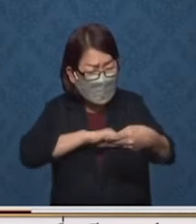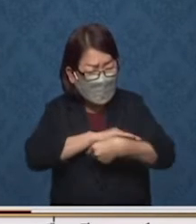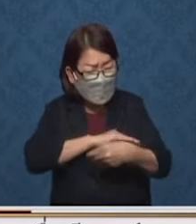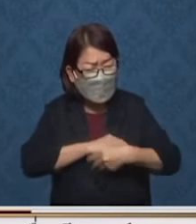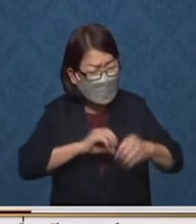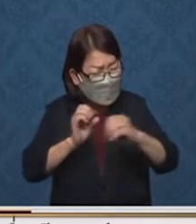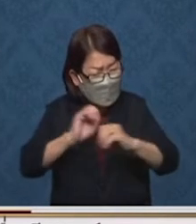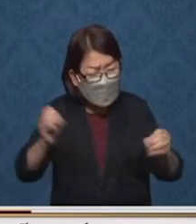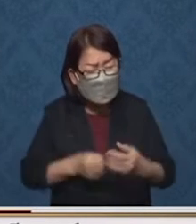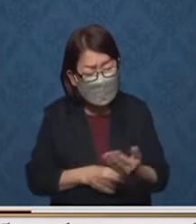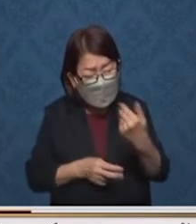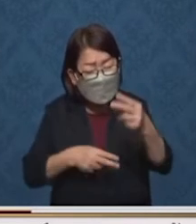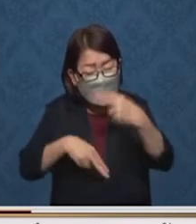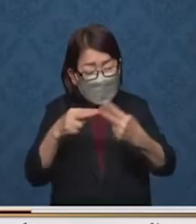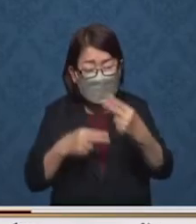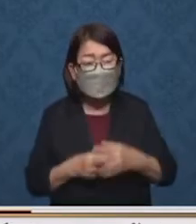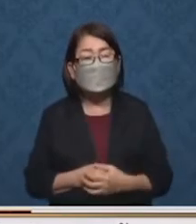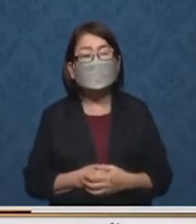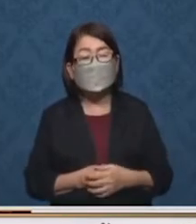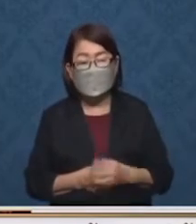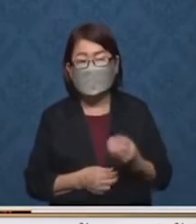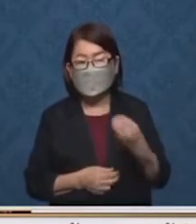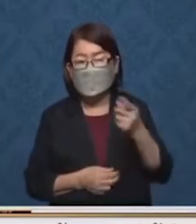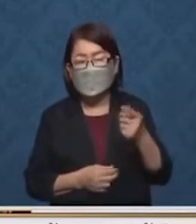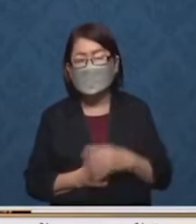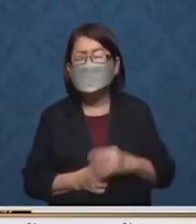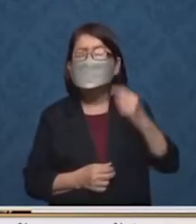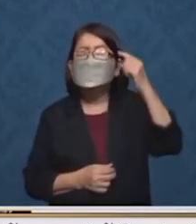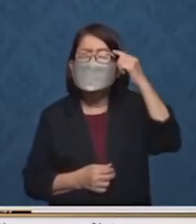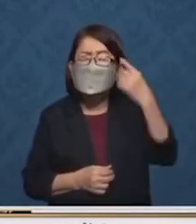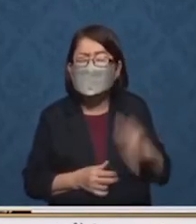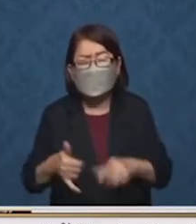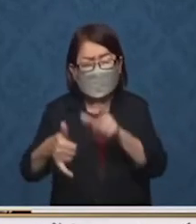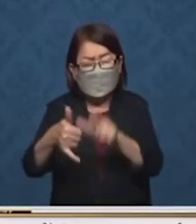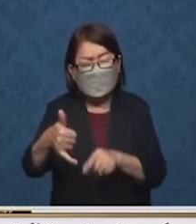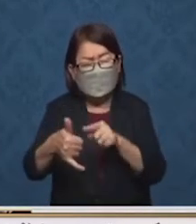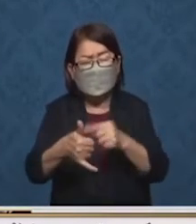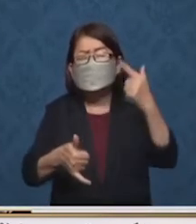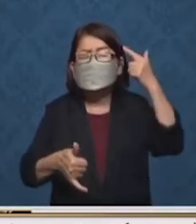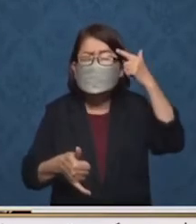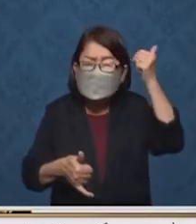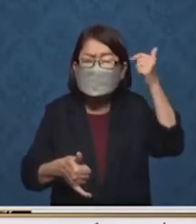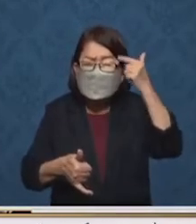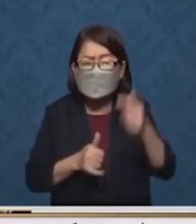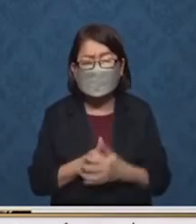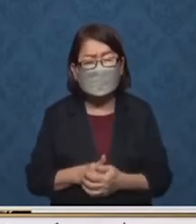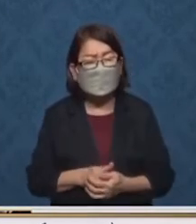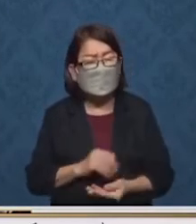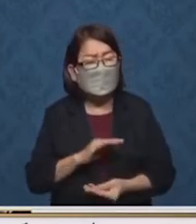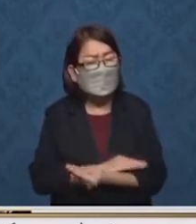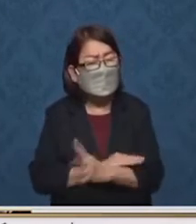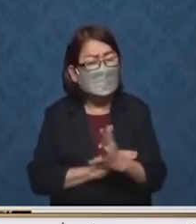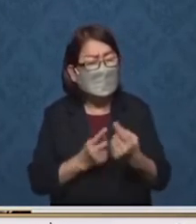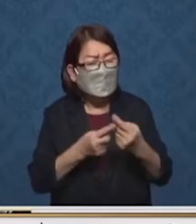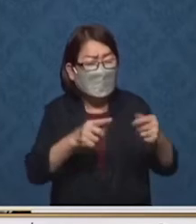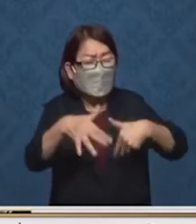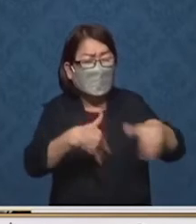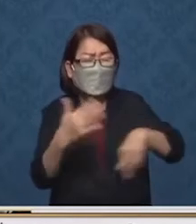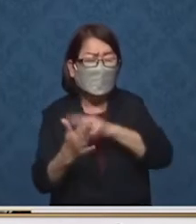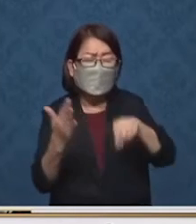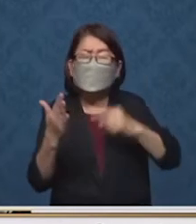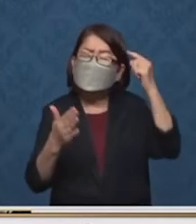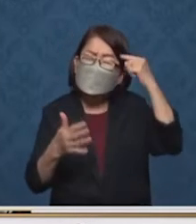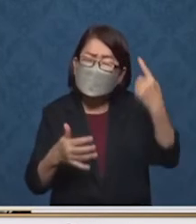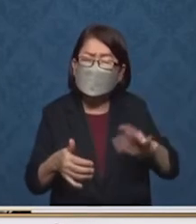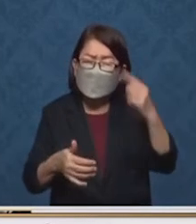แน่นอนครับมีคนฉลาดอย่างท่านเนี่ยคงไม่มีอย่างนั้นแหละครับแต่คนเค้ารู้กันทั้งหมดทั่วประเทศ